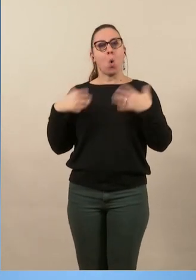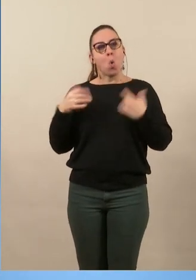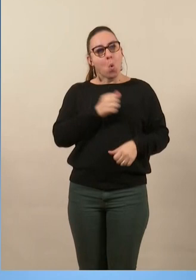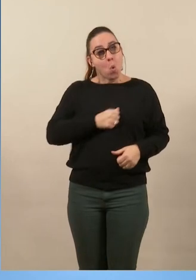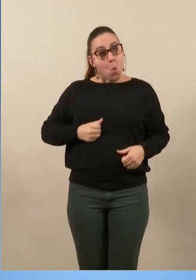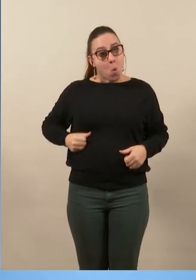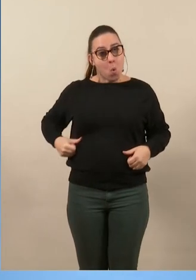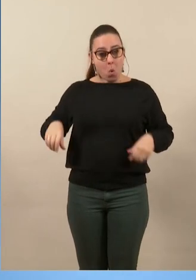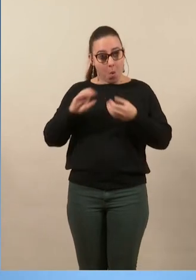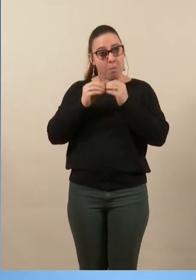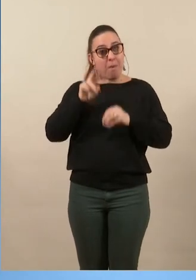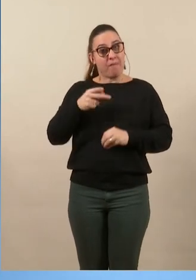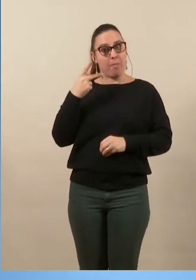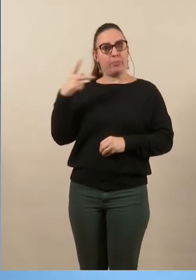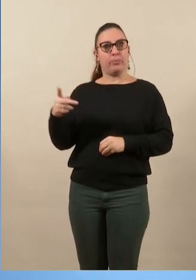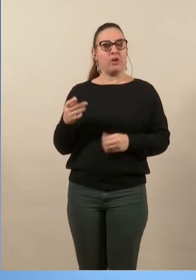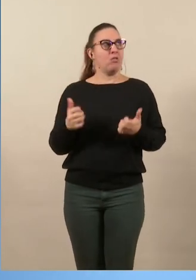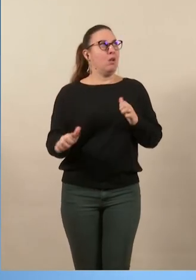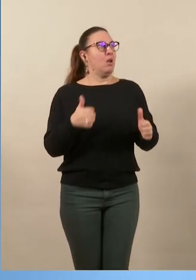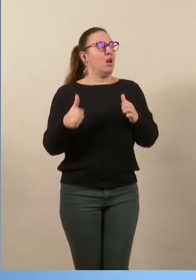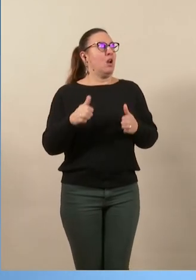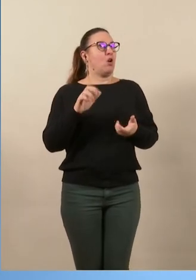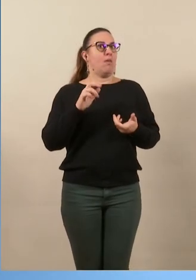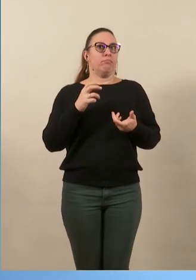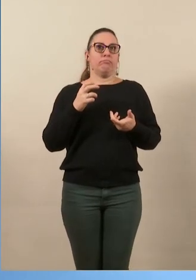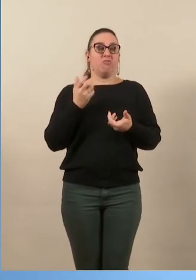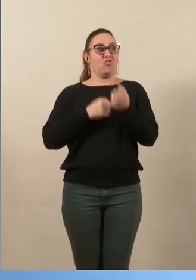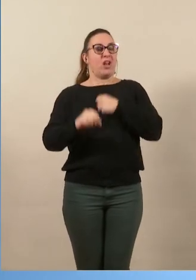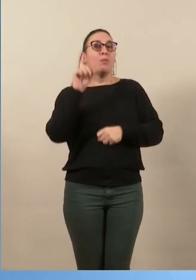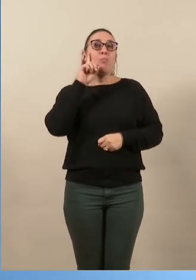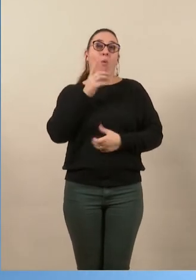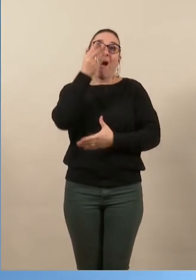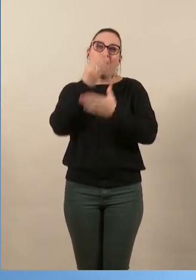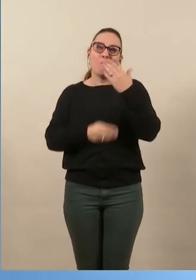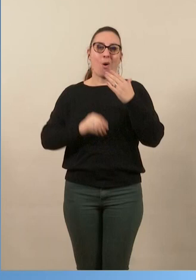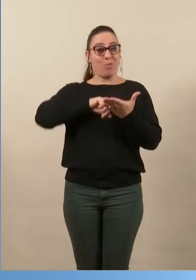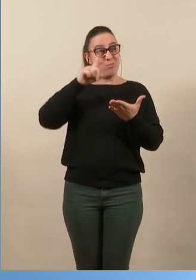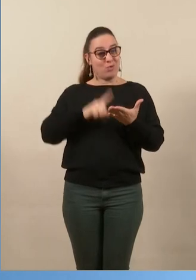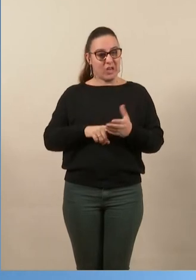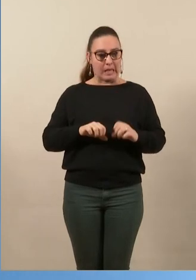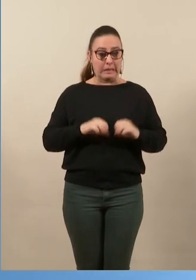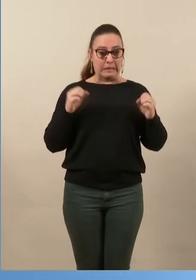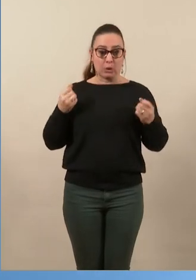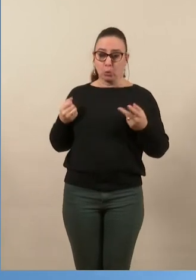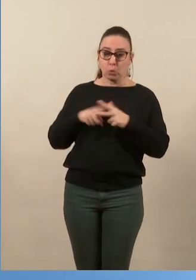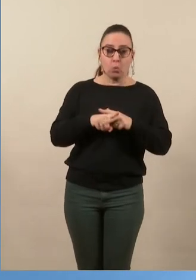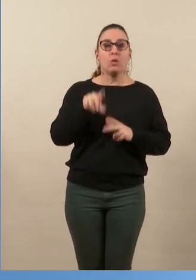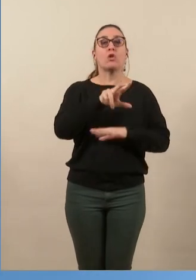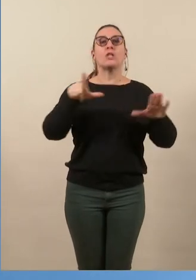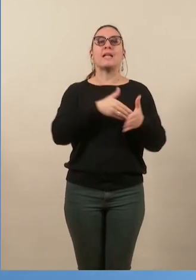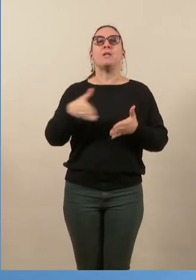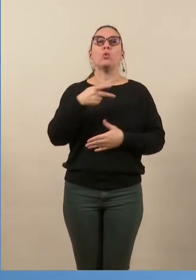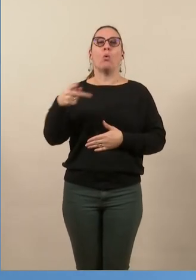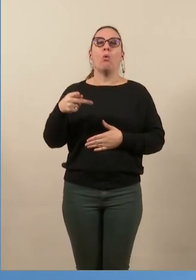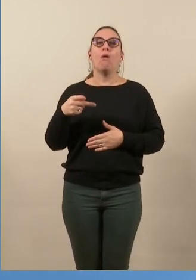dirais même une montagne dans votre chaussure puisqu'il manque du coup 37 millions d'euros dans votre budget je vais pas dire qu'on vous l'avait dit mais enfin on vous